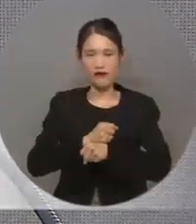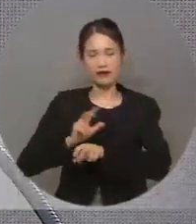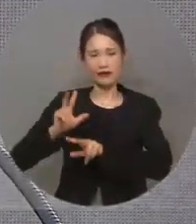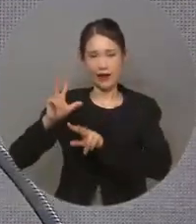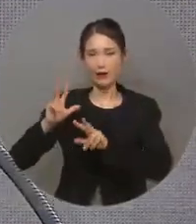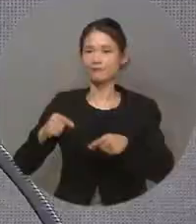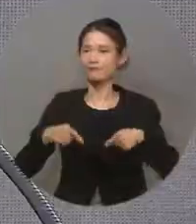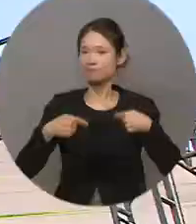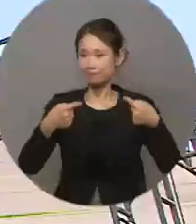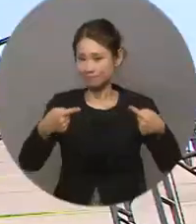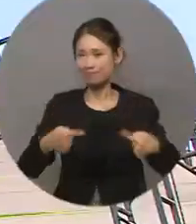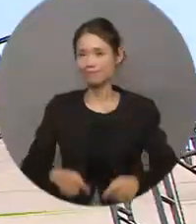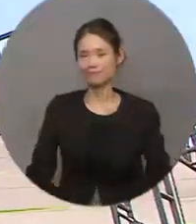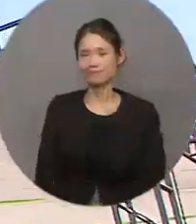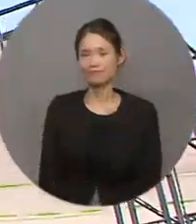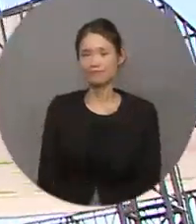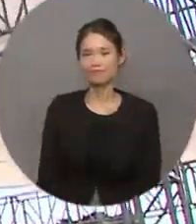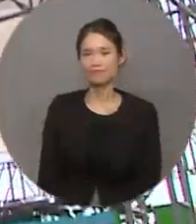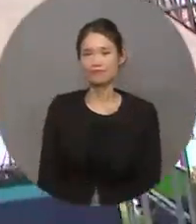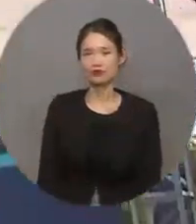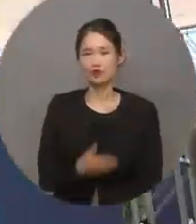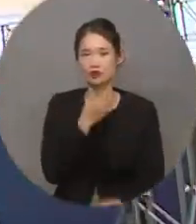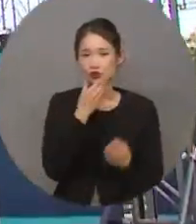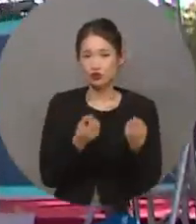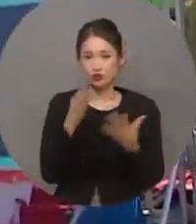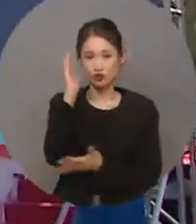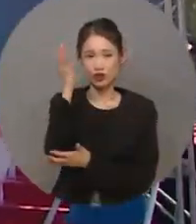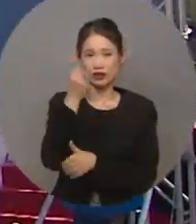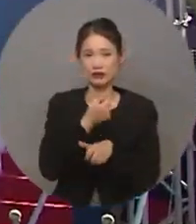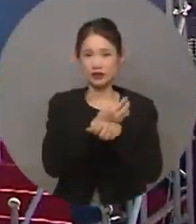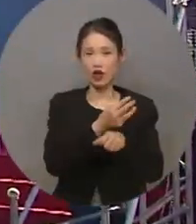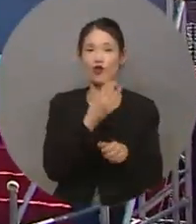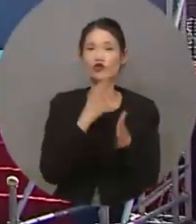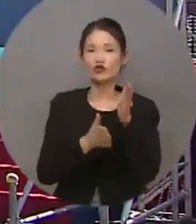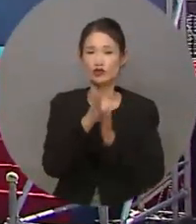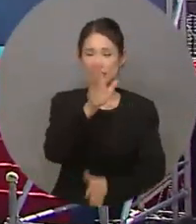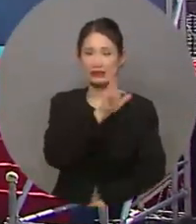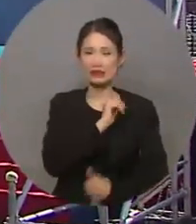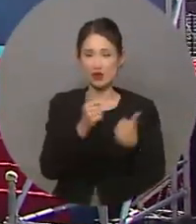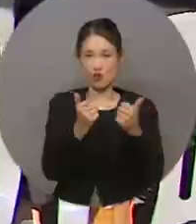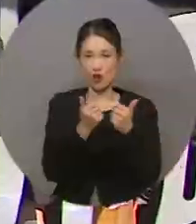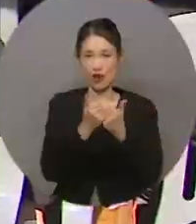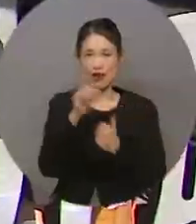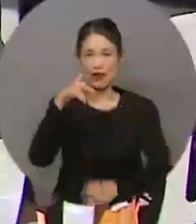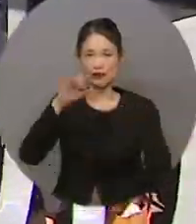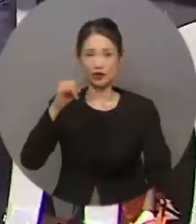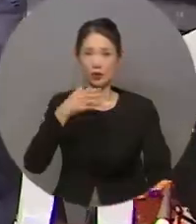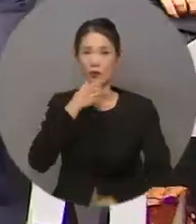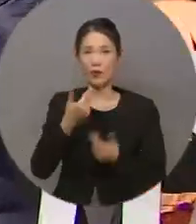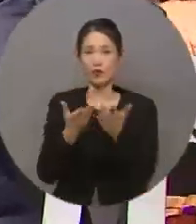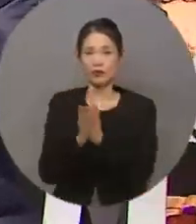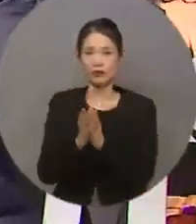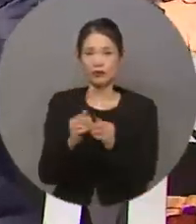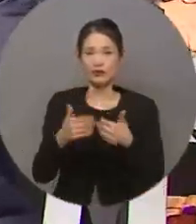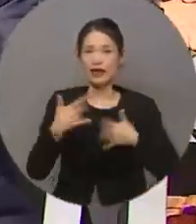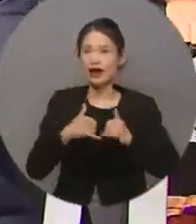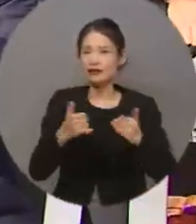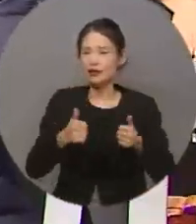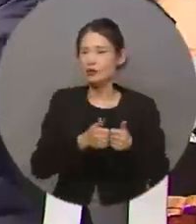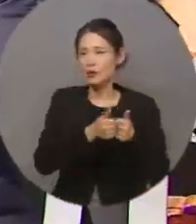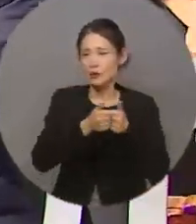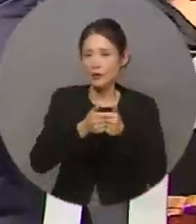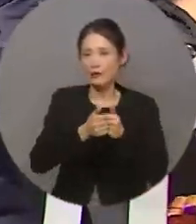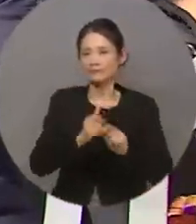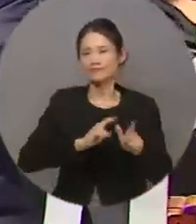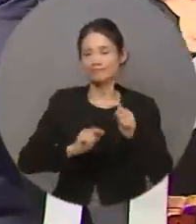각오로 임하겠습니다. 축사를 전한 서울시의회 강석주 보건복지위원장도 약자와의 동행에 힘을